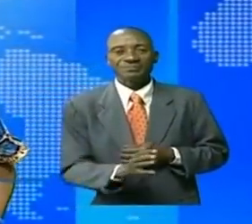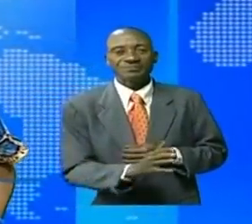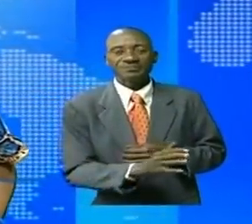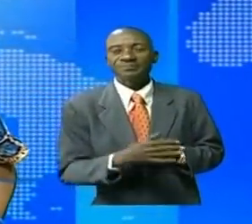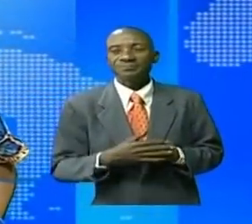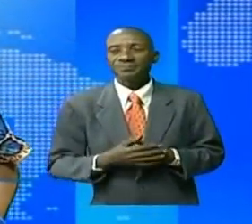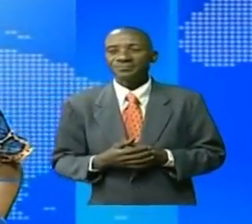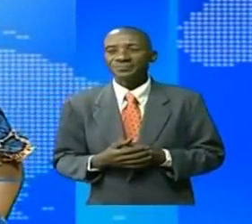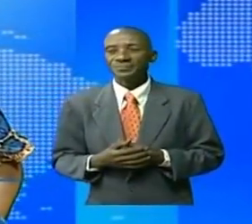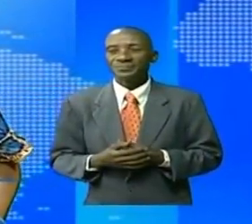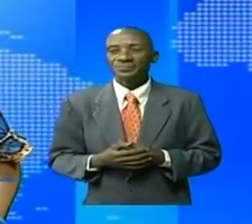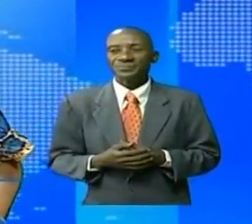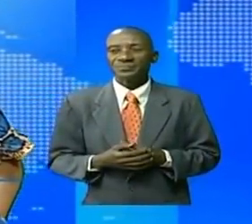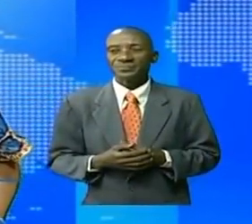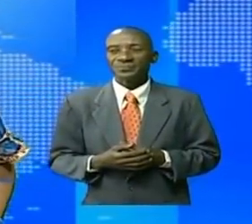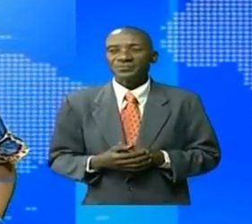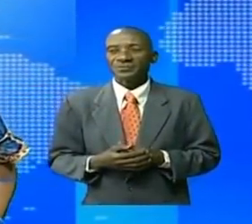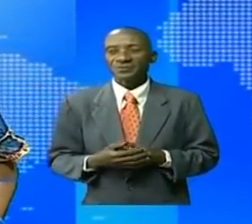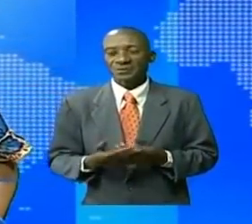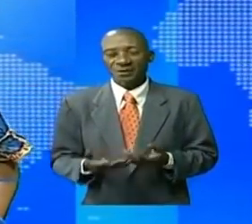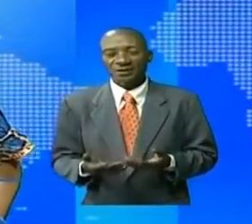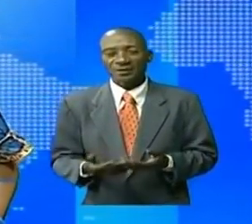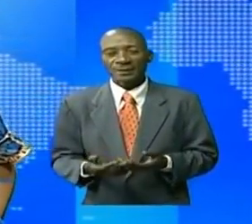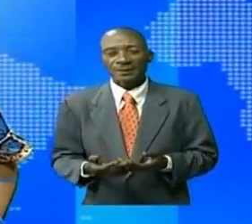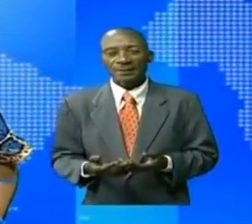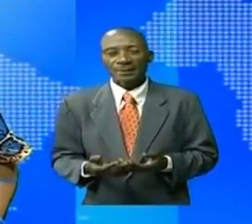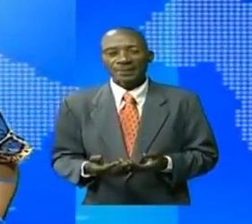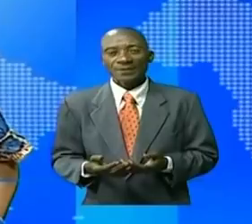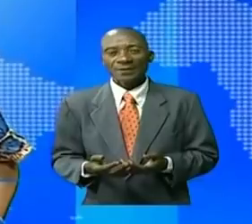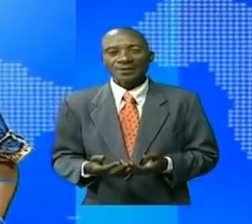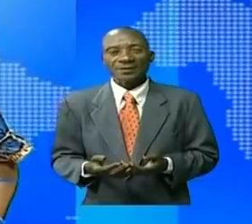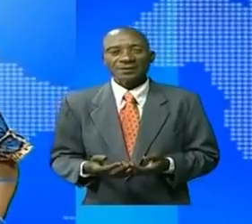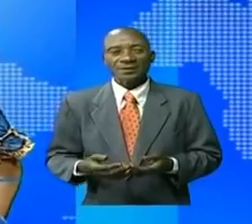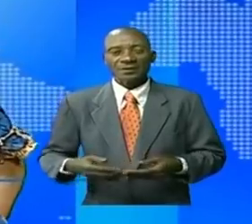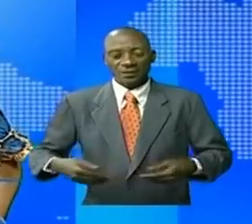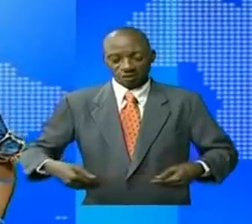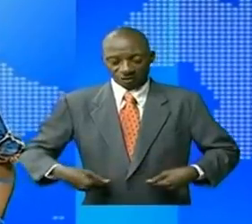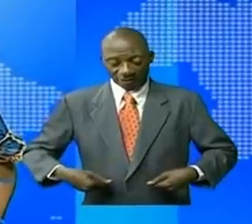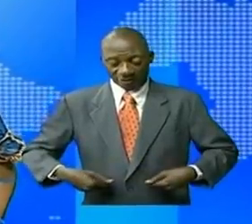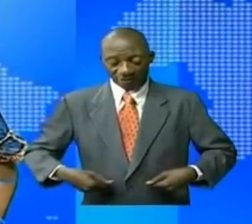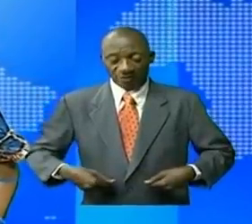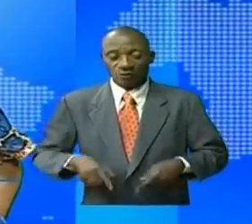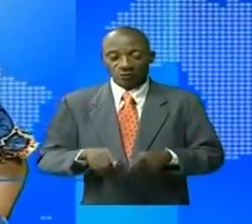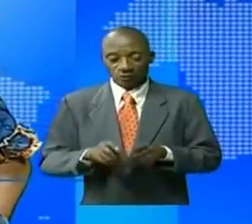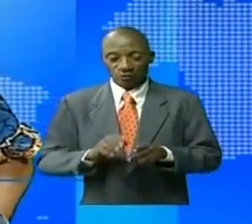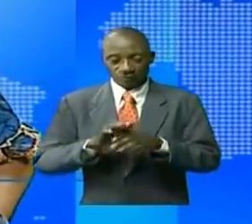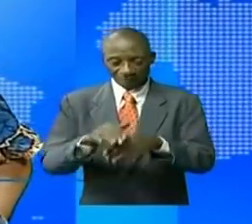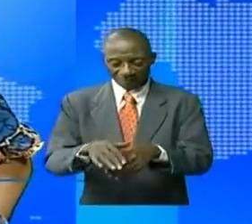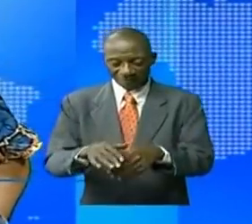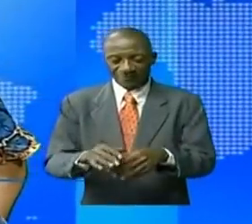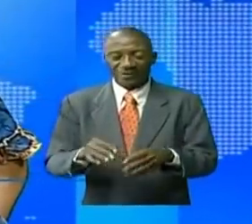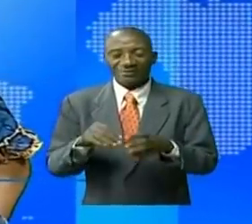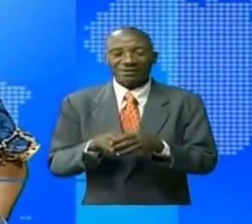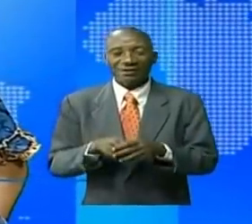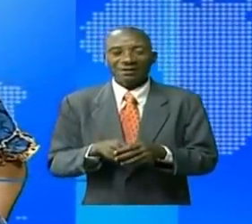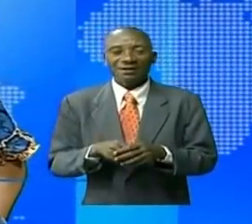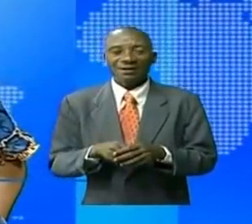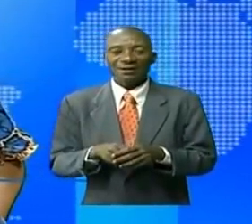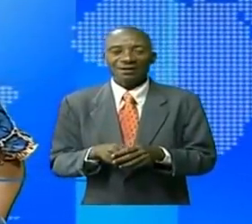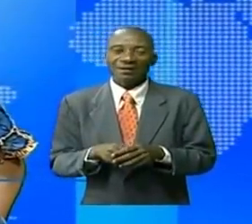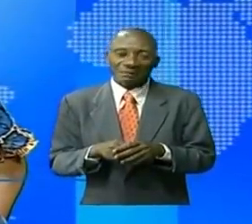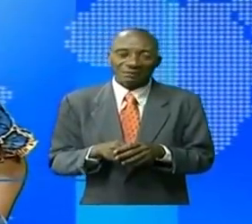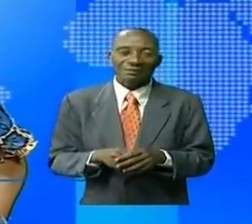sur l'entrepreneuriat. C'était au cours d'une session de formation organisée ici à Kinshasa, capitale de la République démocratique du